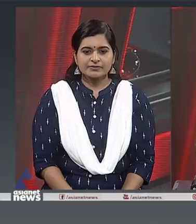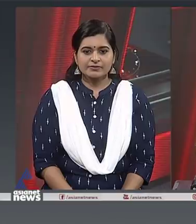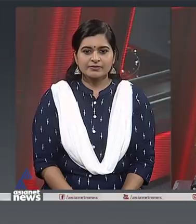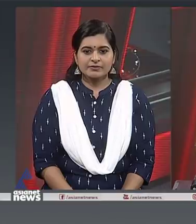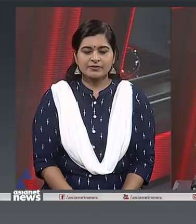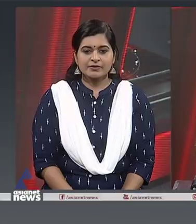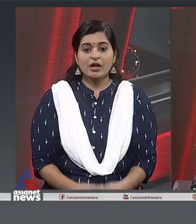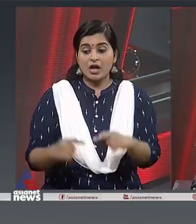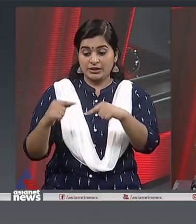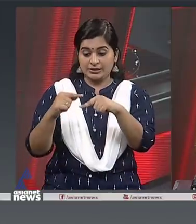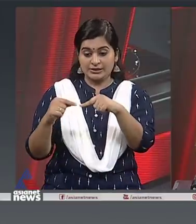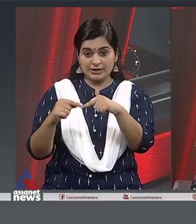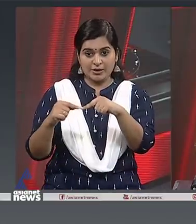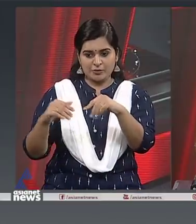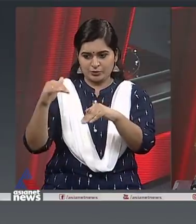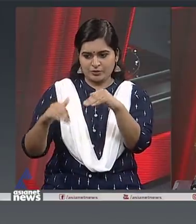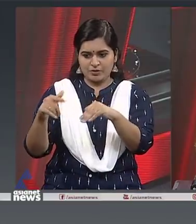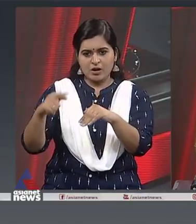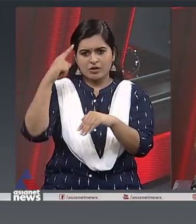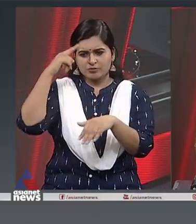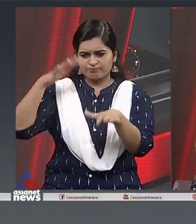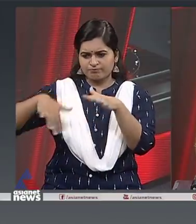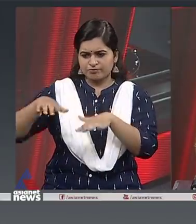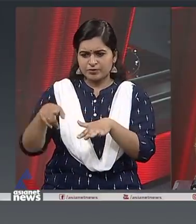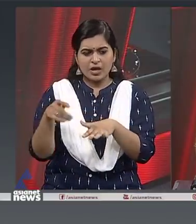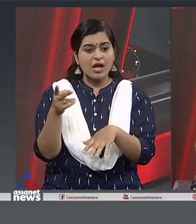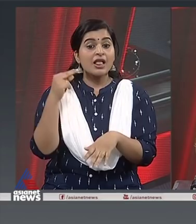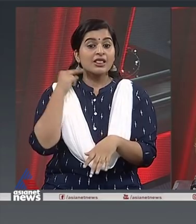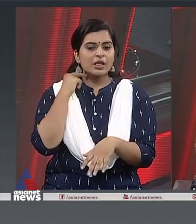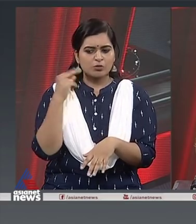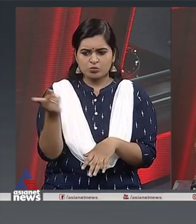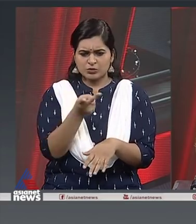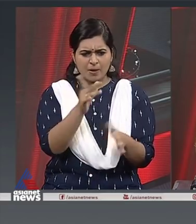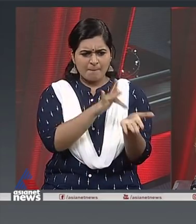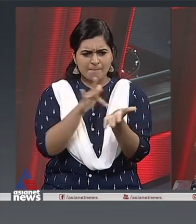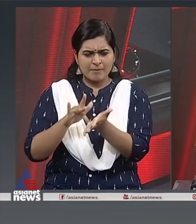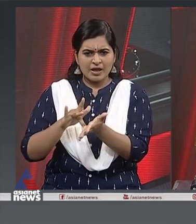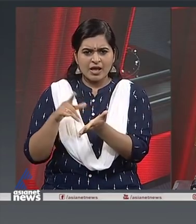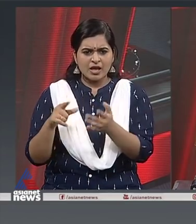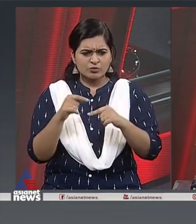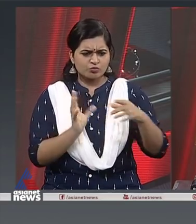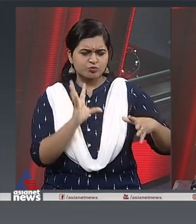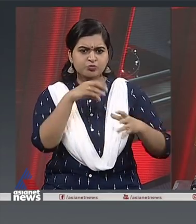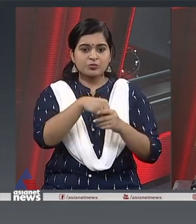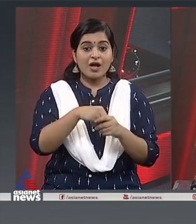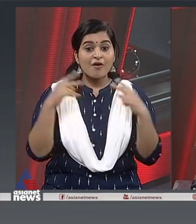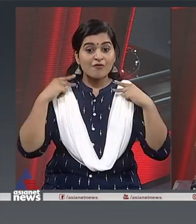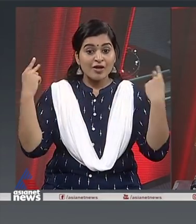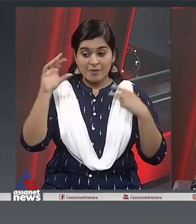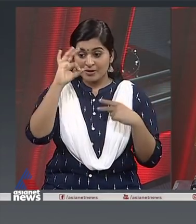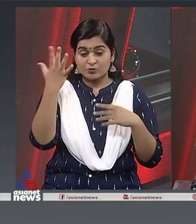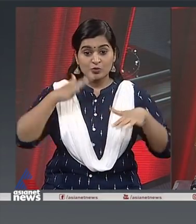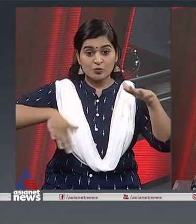നിയമസഭാ തെരഞ്ഞെടുപ്പിൽ വട്ടിയൂർക്കാവിലോ തിരുവനന്തപുരത്തോ മത്സരിക്കാൻ സുരേഷ് ഗോപിക്ക് മേൽ BJP സംസ്ഥാന നേതൃത്വത്തിന്റെ സമ്മർദ്ദം. കെ സുരേന്ദ്രന്റെ